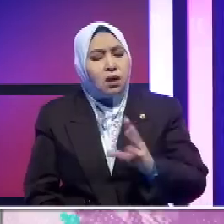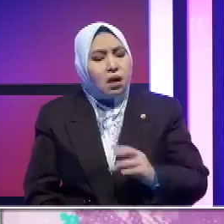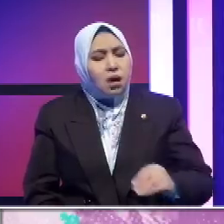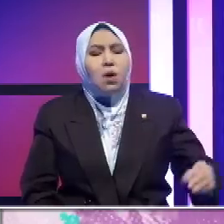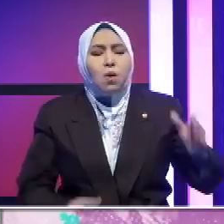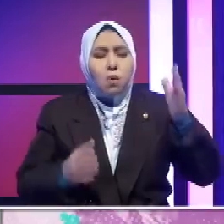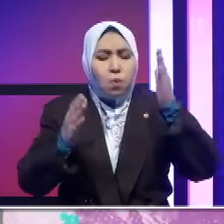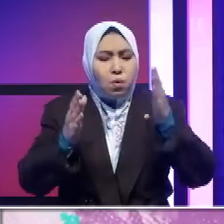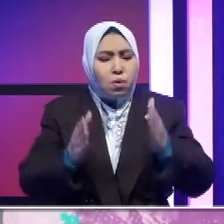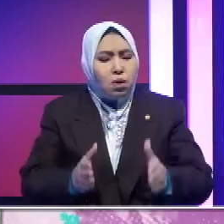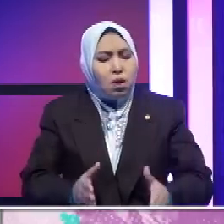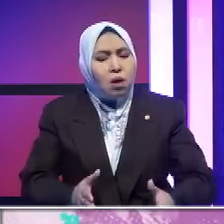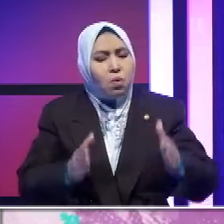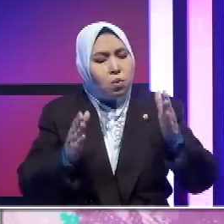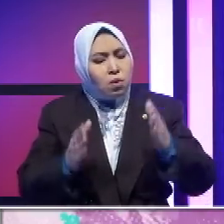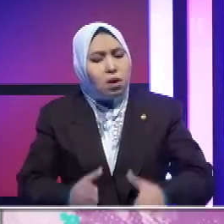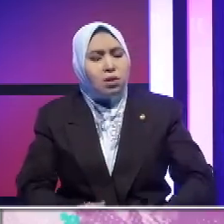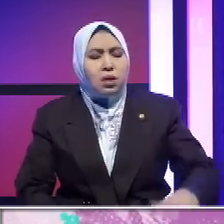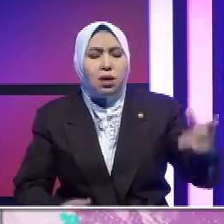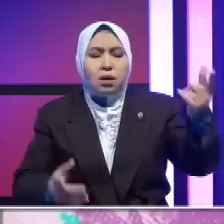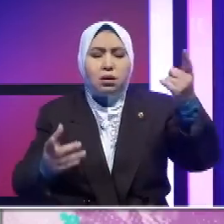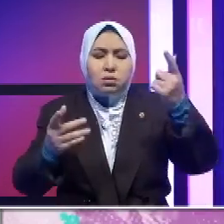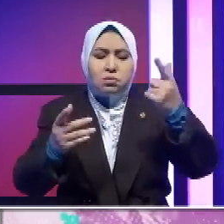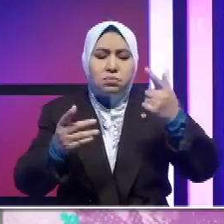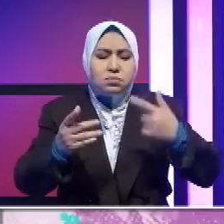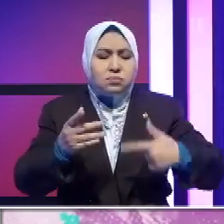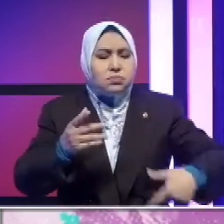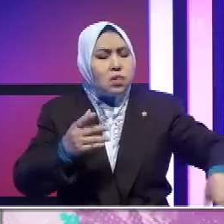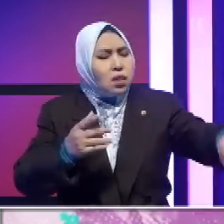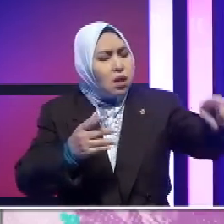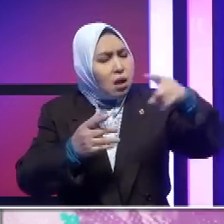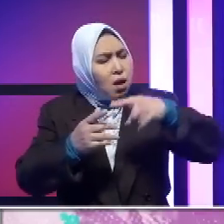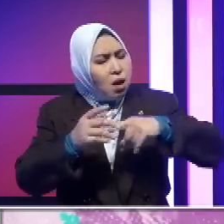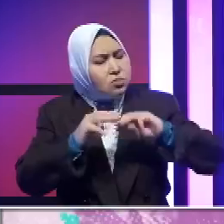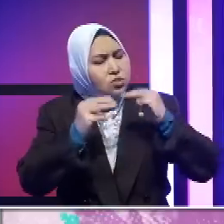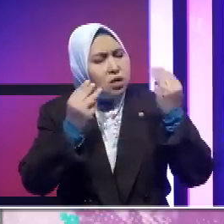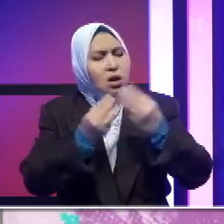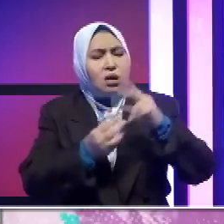دأب قوم نوح